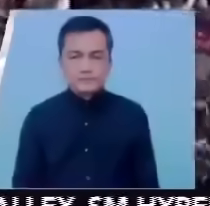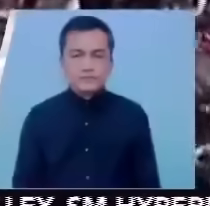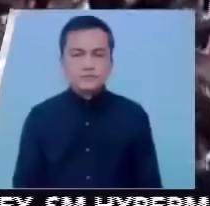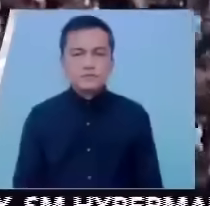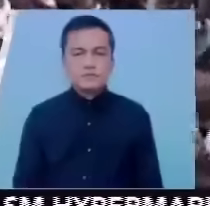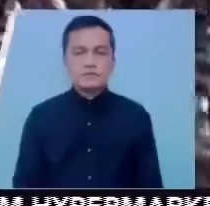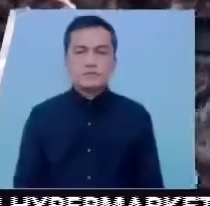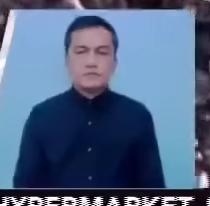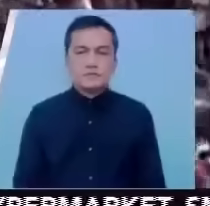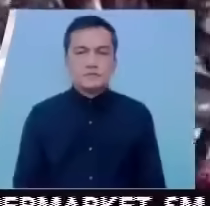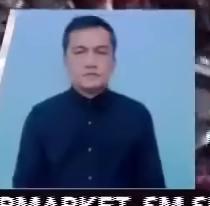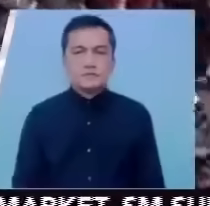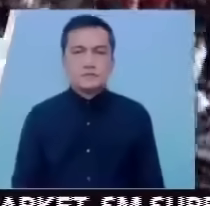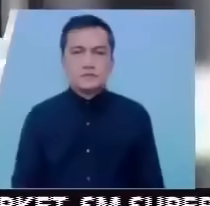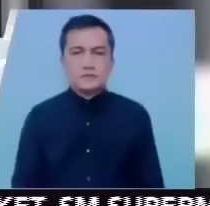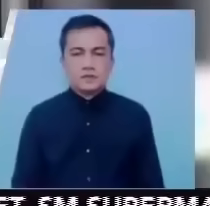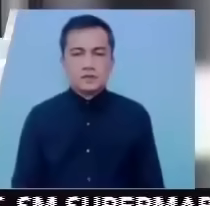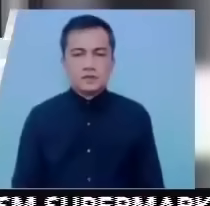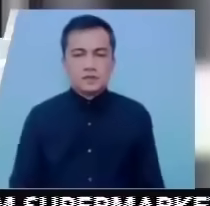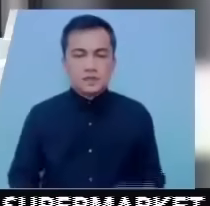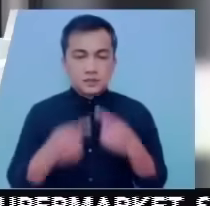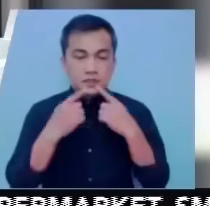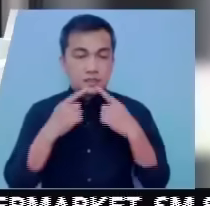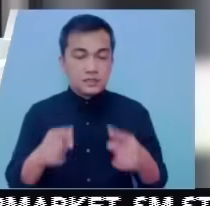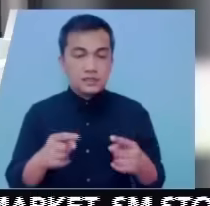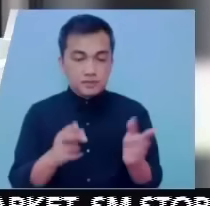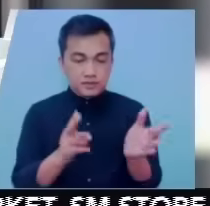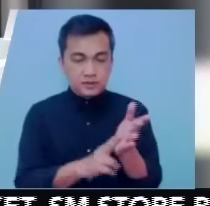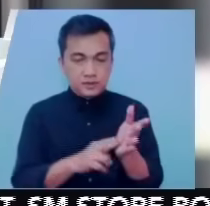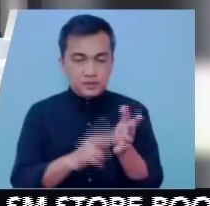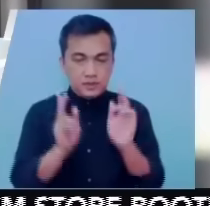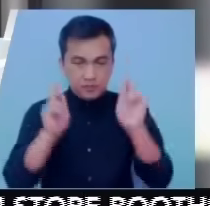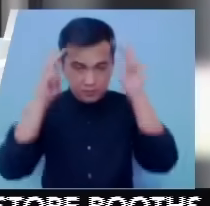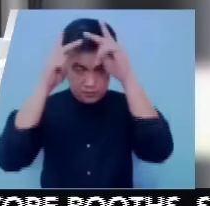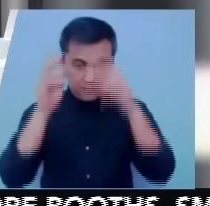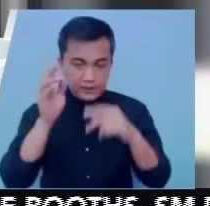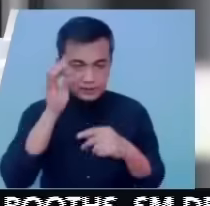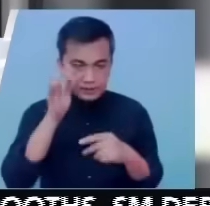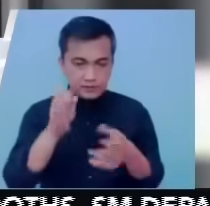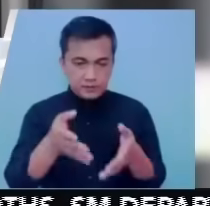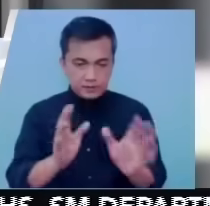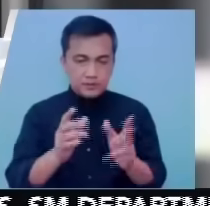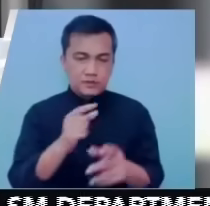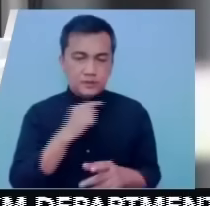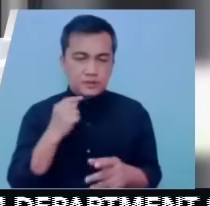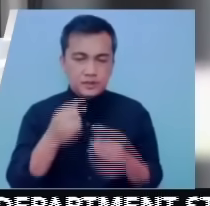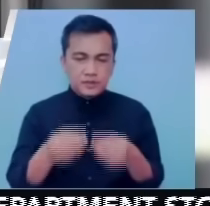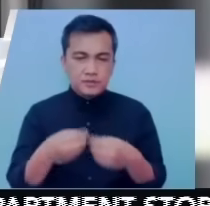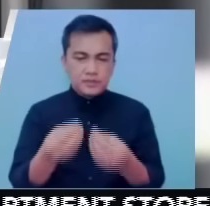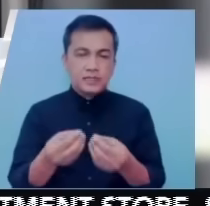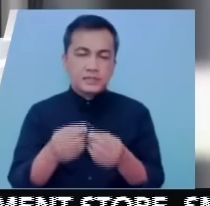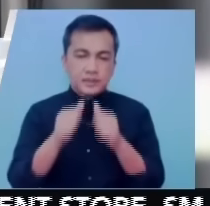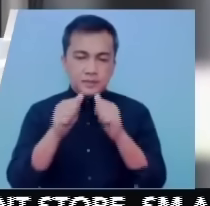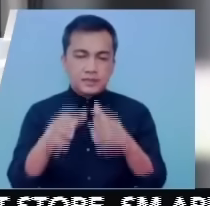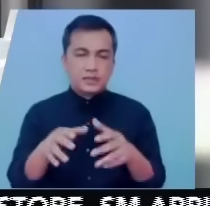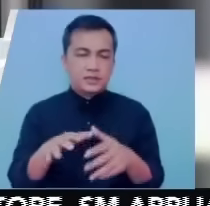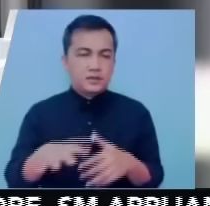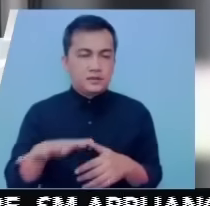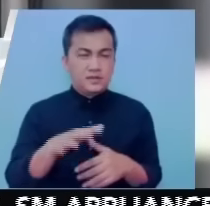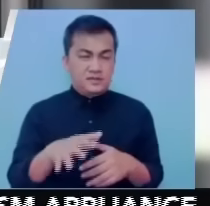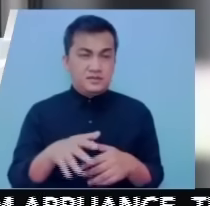aginaldo sa isang deklarasyon na pirmado ni Pope Francis pinayagan ang mga pari na magbigay ng blessing sa mga